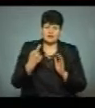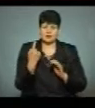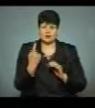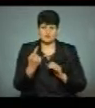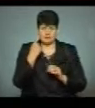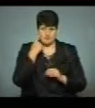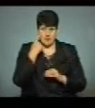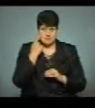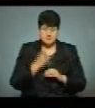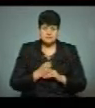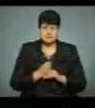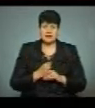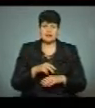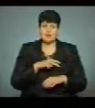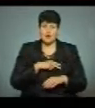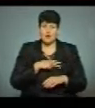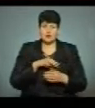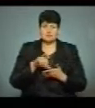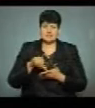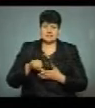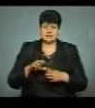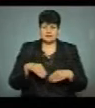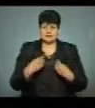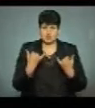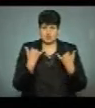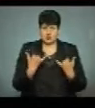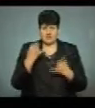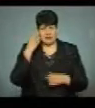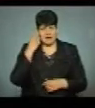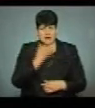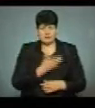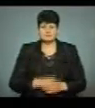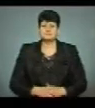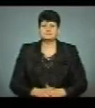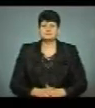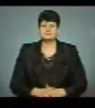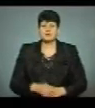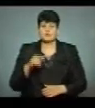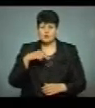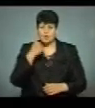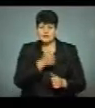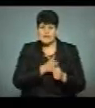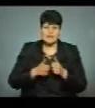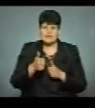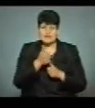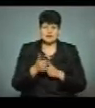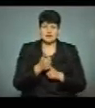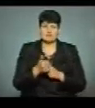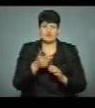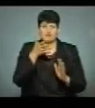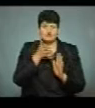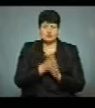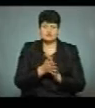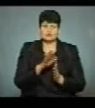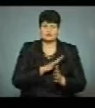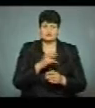79,1 бала. Нагороди представникам міст вручили сьогодні в Києві. Цьогоріч лідерами рейтингу муніципальної прозорості